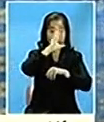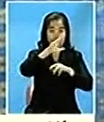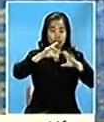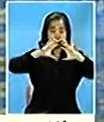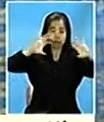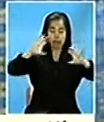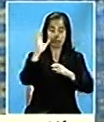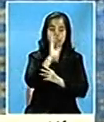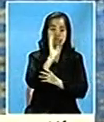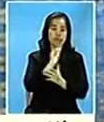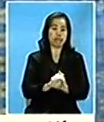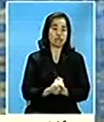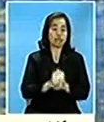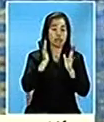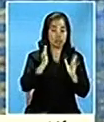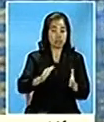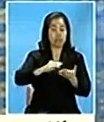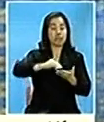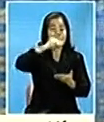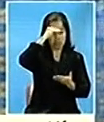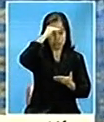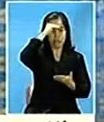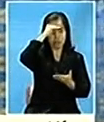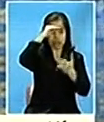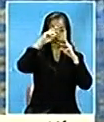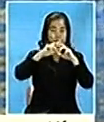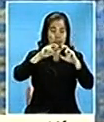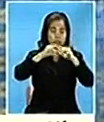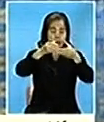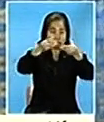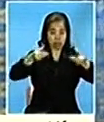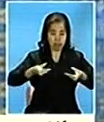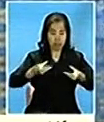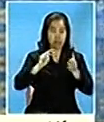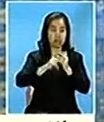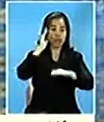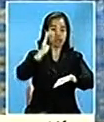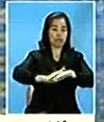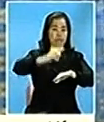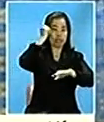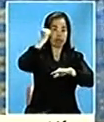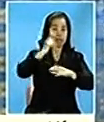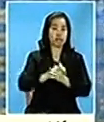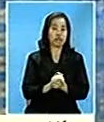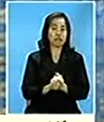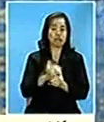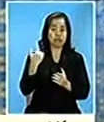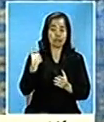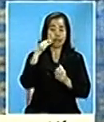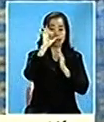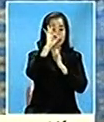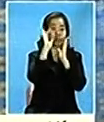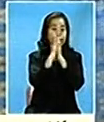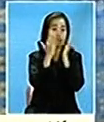านั้นนักศึกษาเนี่ยแหละครับเป็นสุดยอดของนักวิจัยเฟซบุ๊กที่ท่านเล่นเนี่ย